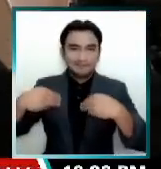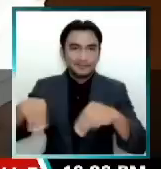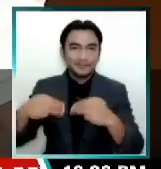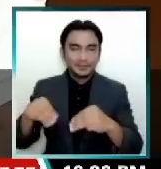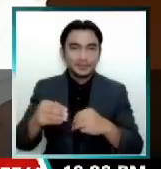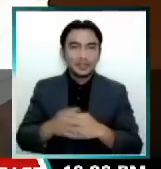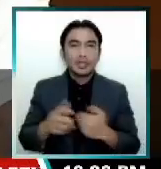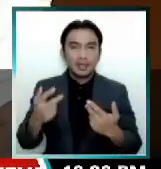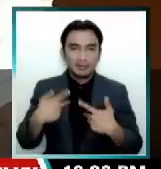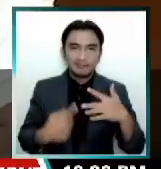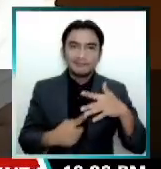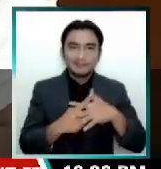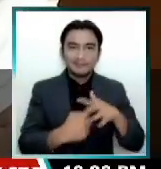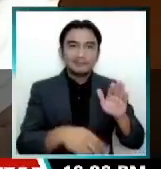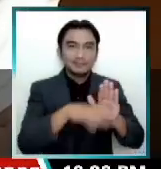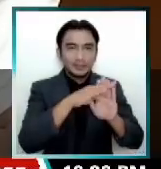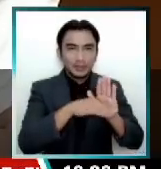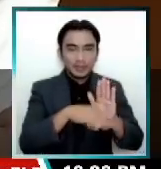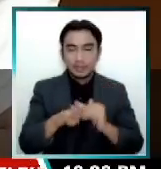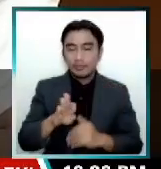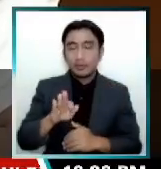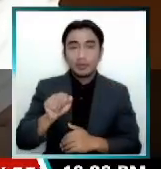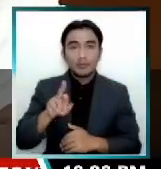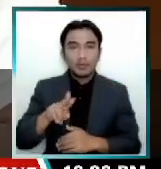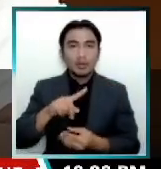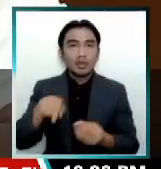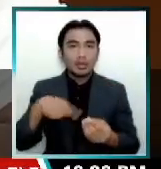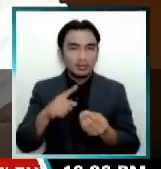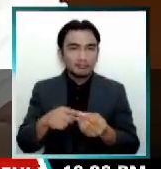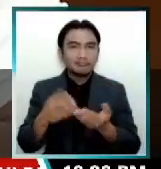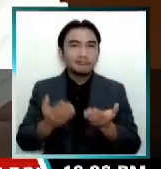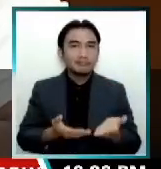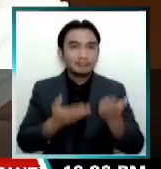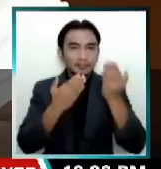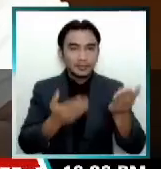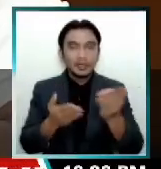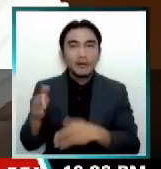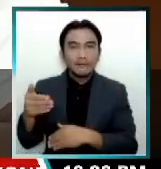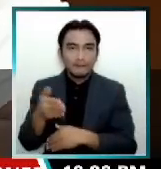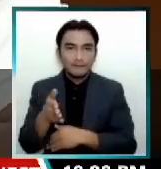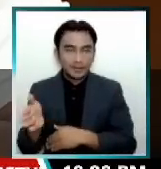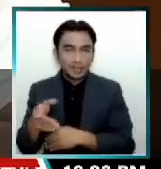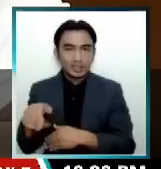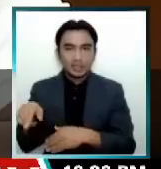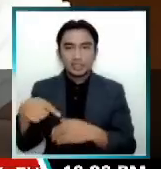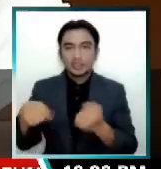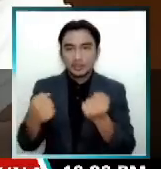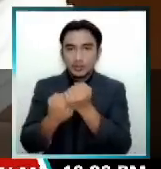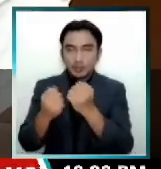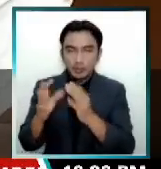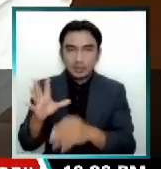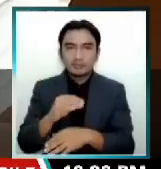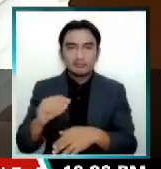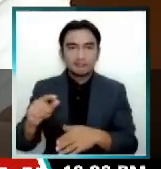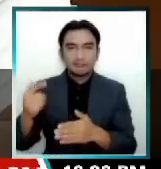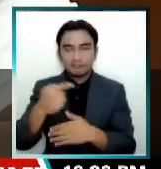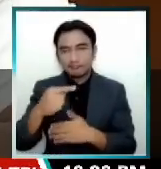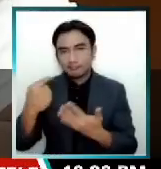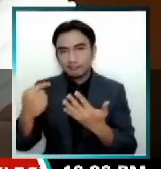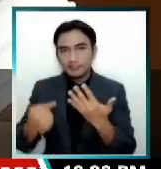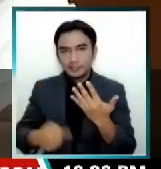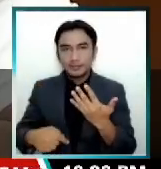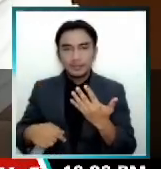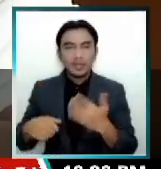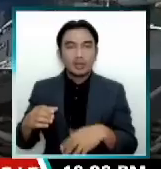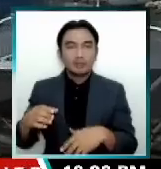Aquatic Resources o BFAR batay sa rekomendasyon ng fisheries stakeholders at ilang mambabatas. Ayon kay BFAR Officer